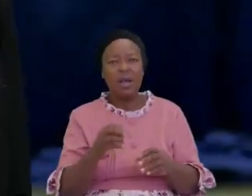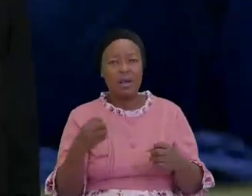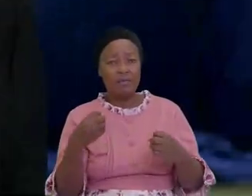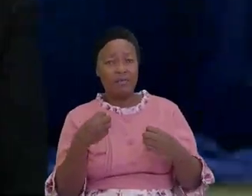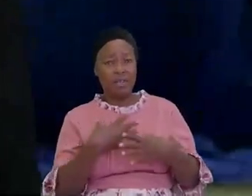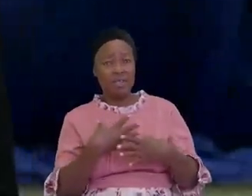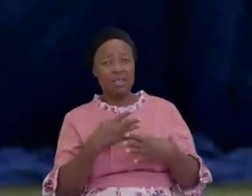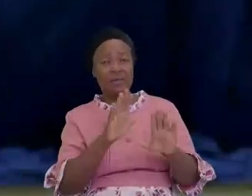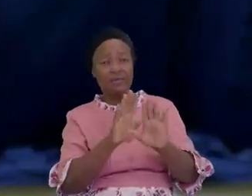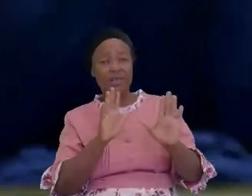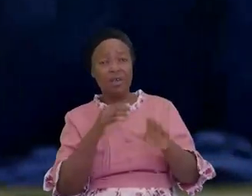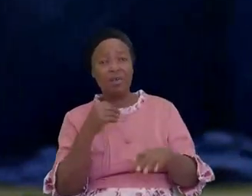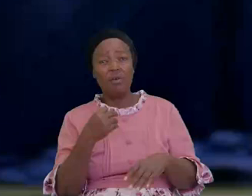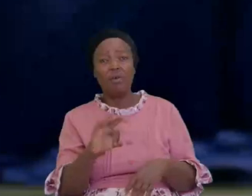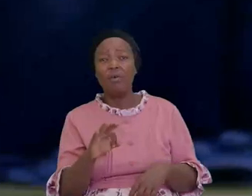Tu as peur d'Achab.